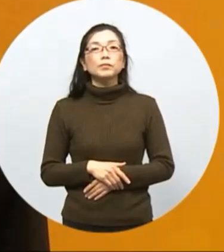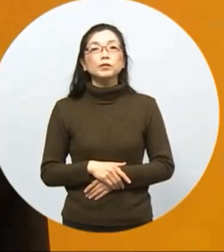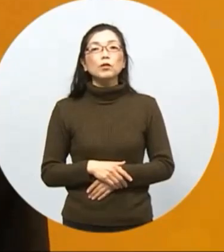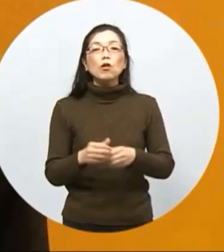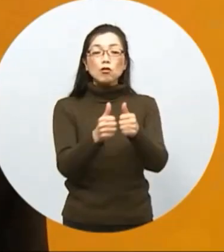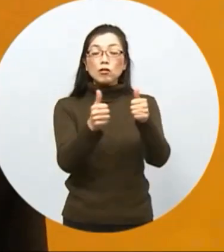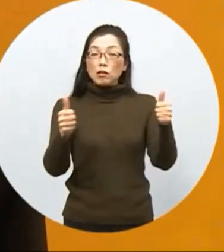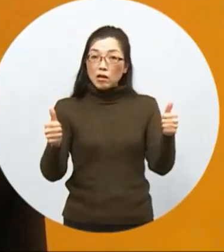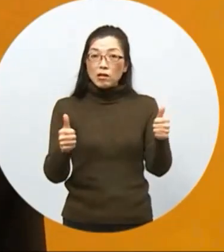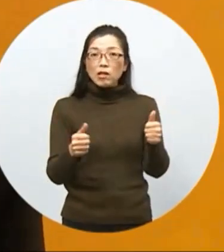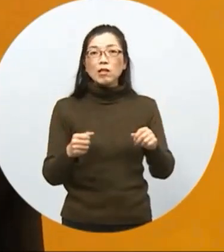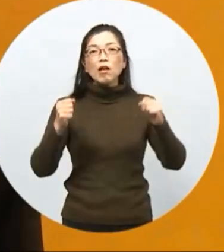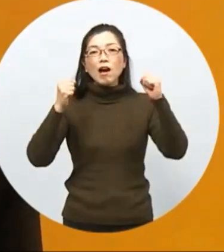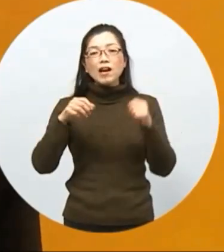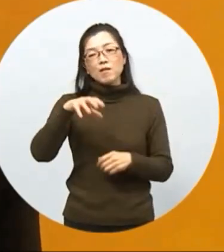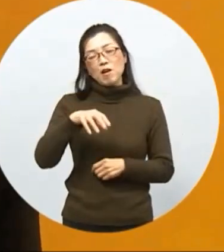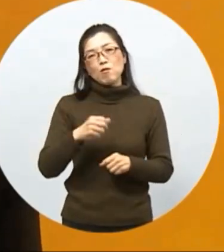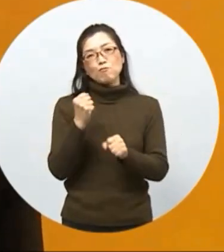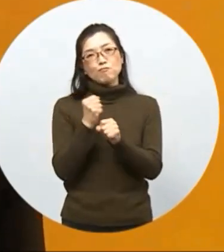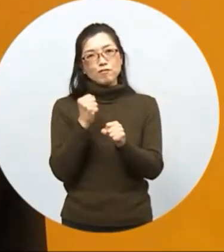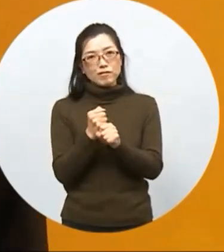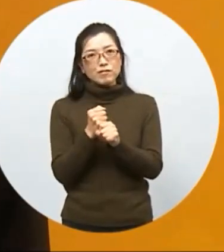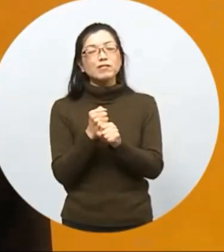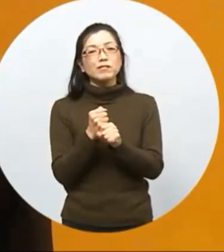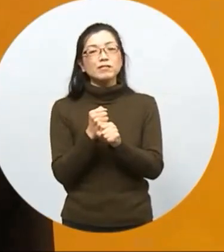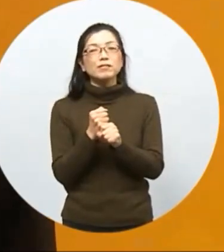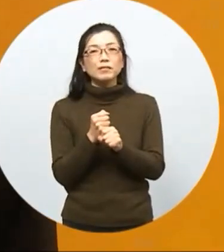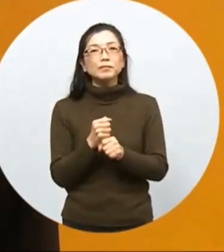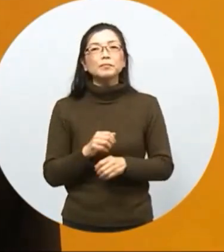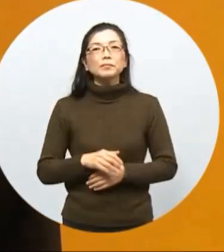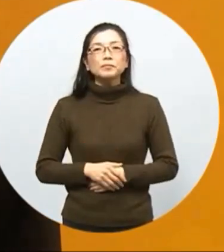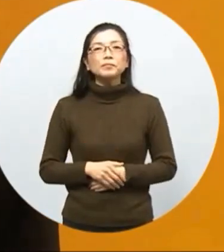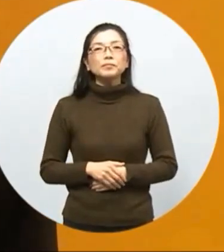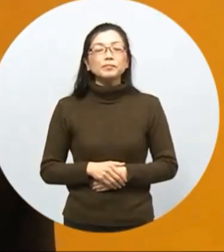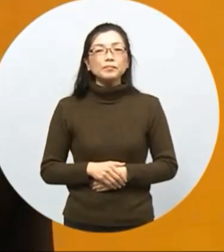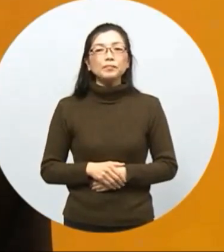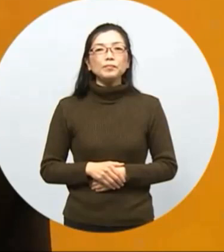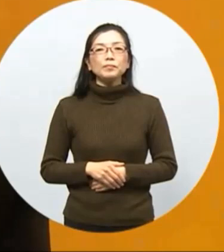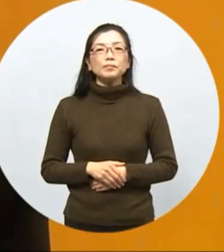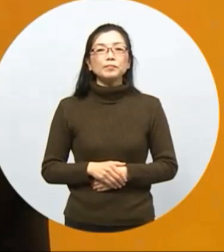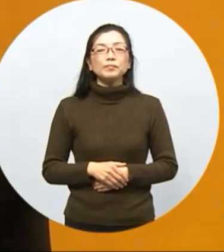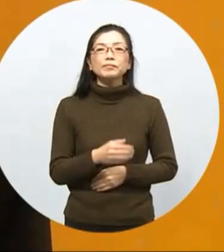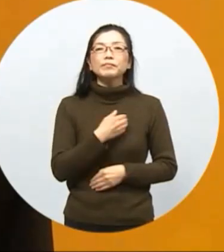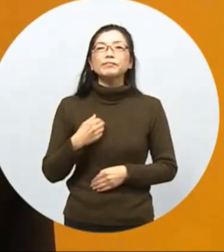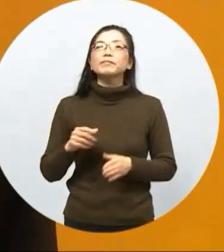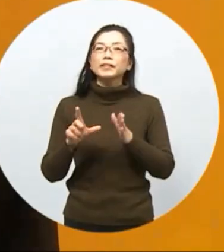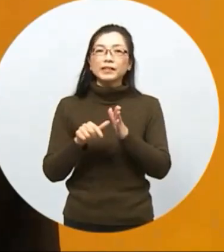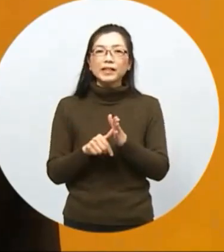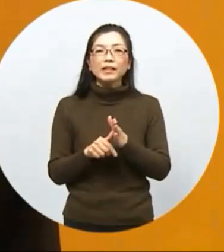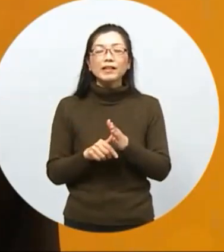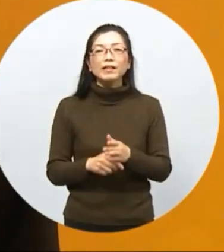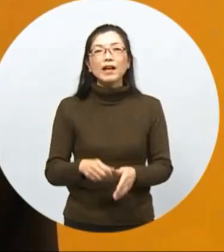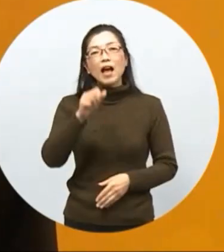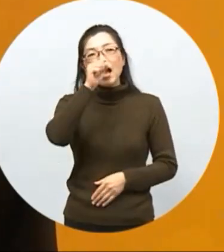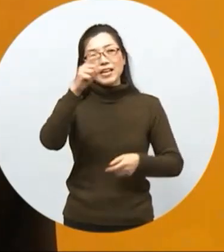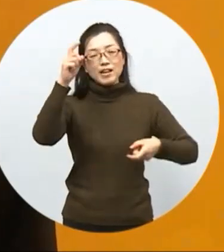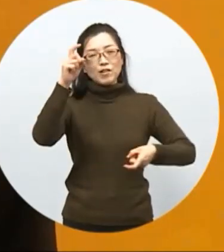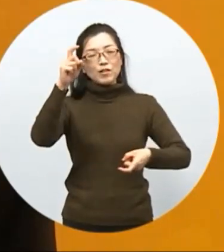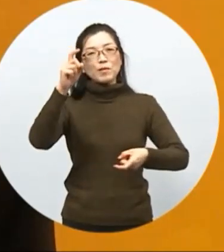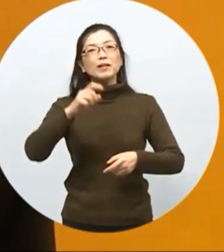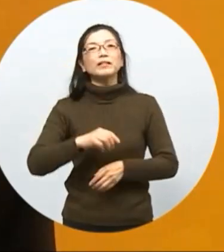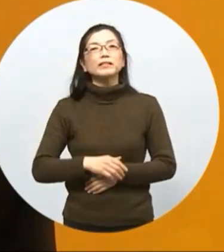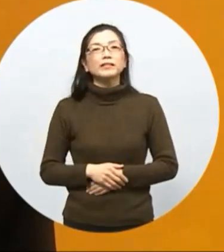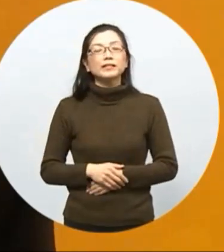ういう人たちの居場所でありまた何かやらなきゃいけないということで出番ということと、できればかっこいい言葉で地